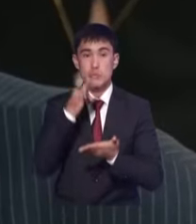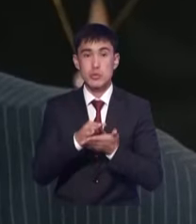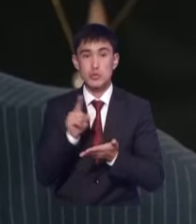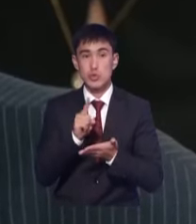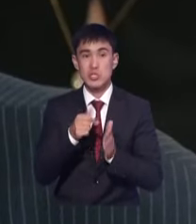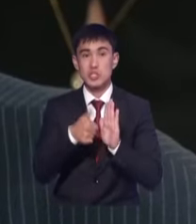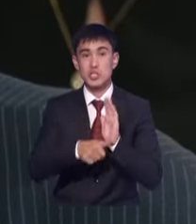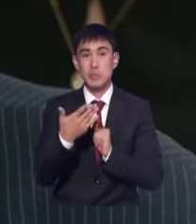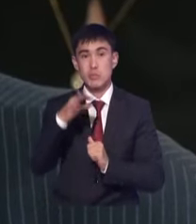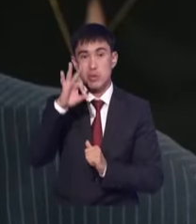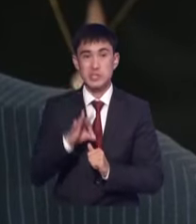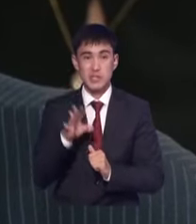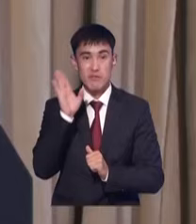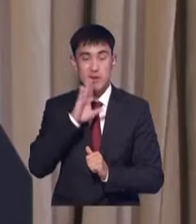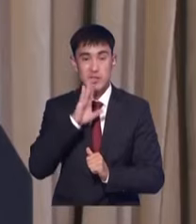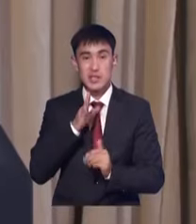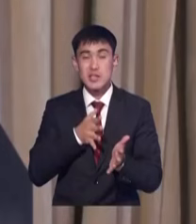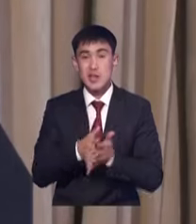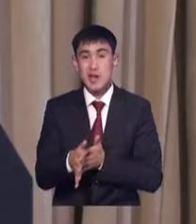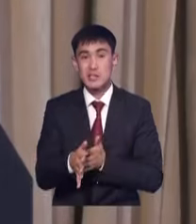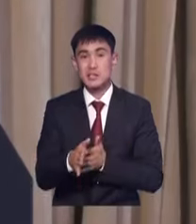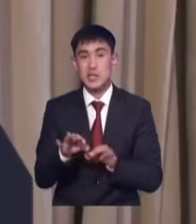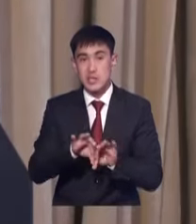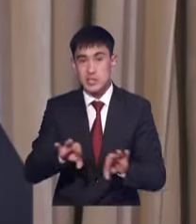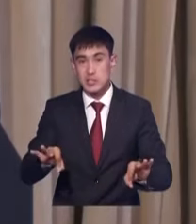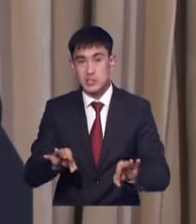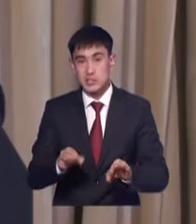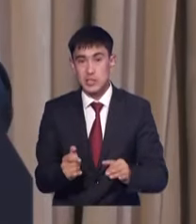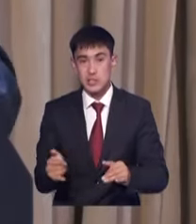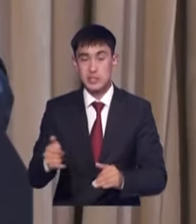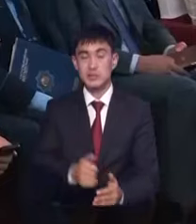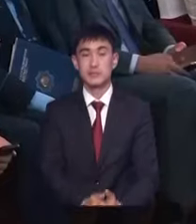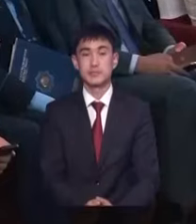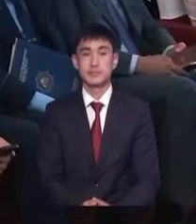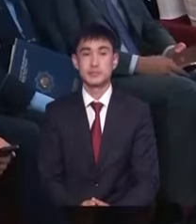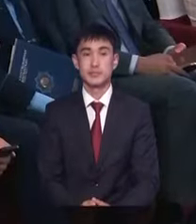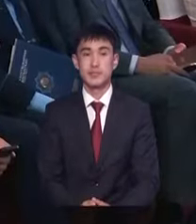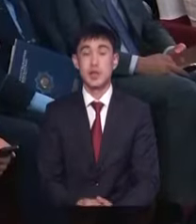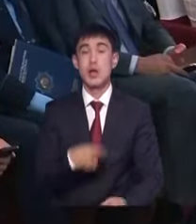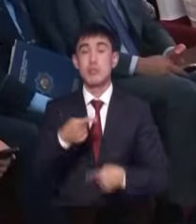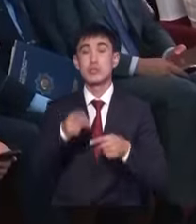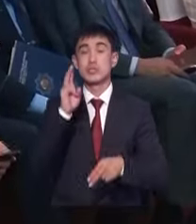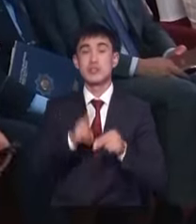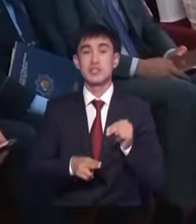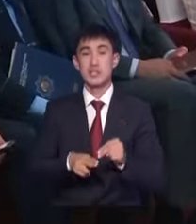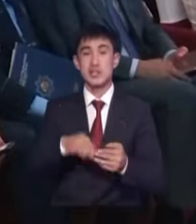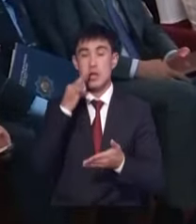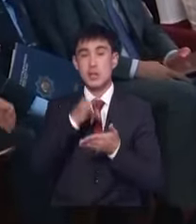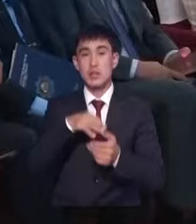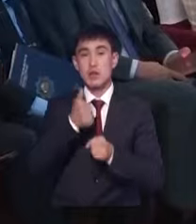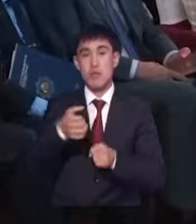что 65% воды теряется в ирригационной системе орошения. После завершения доклада глава области